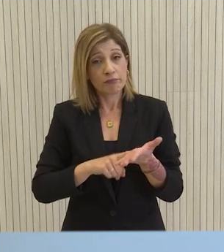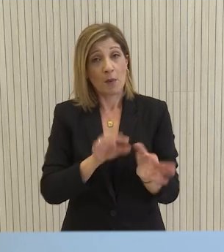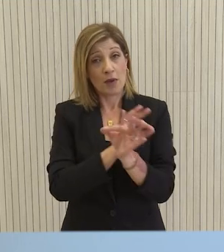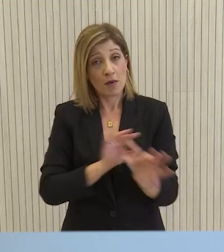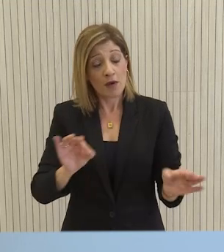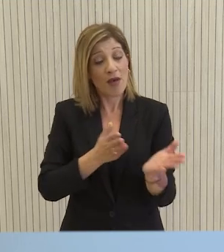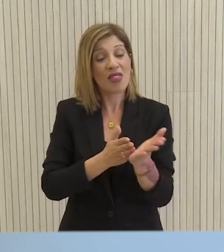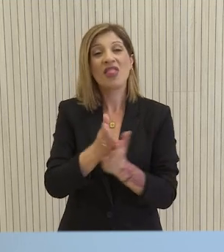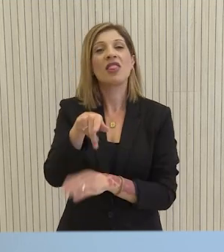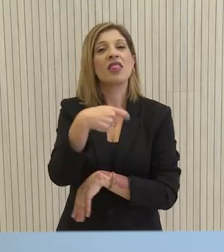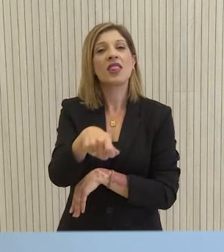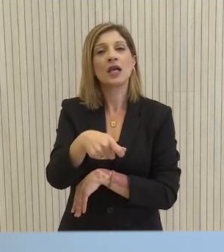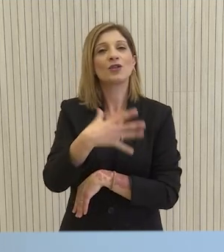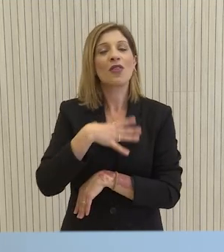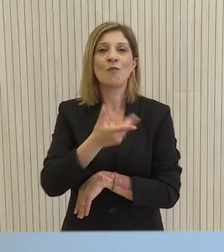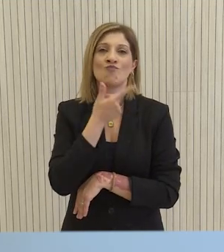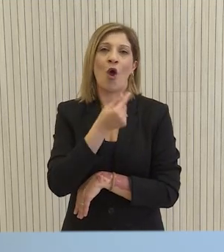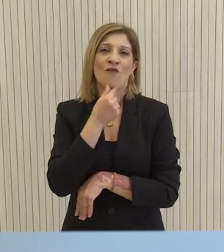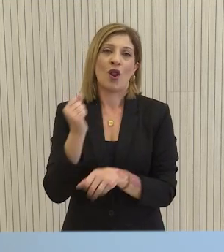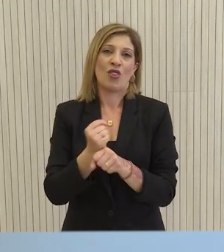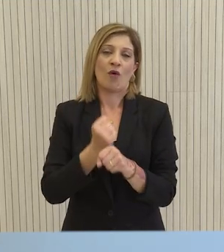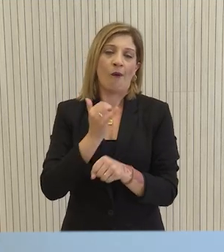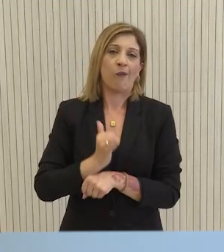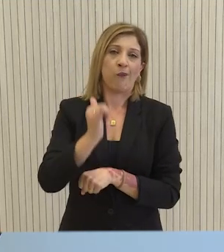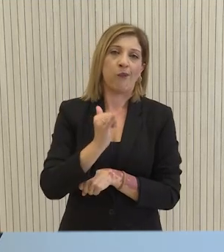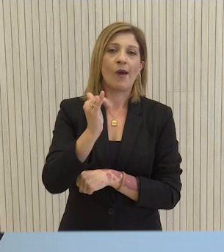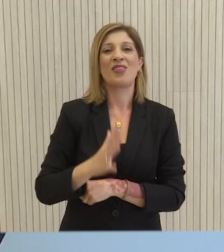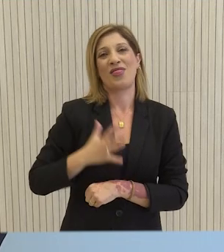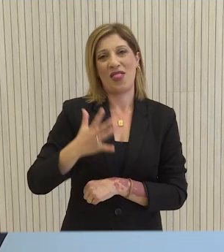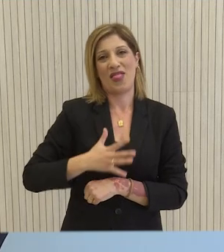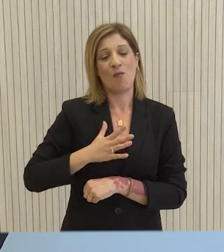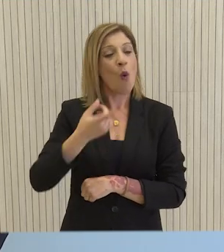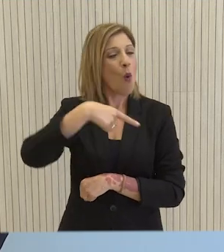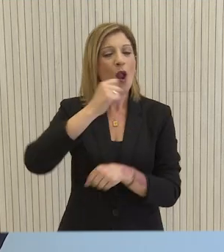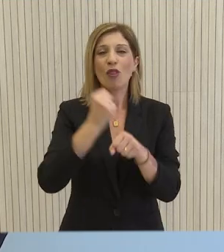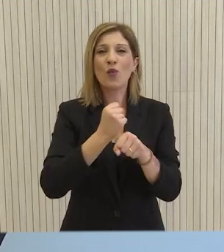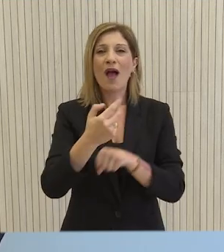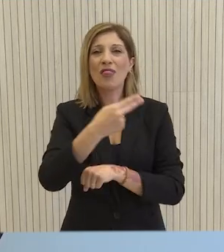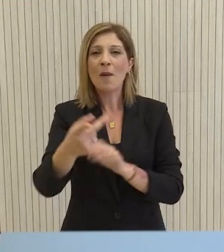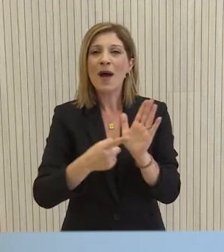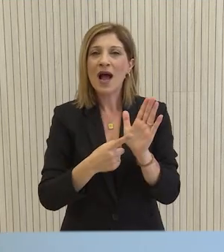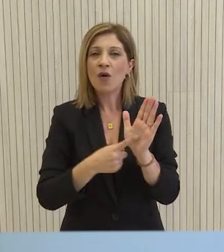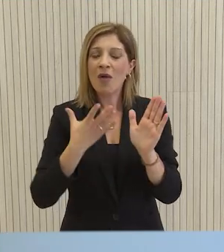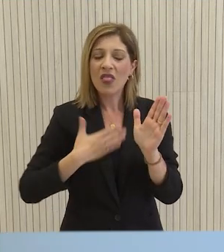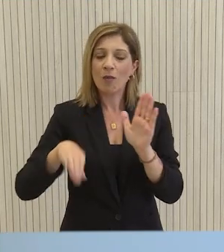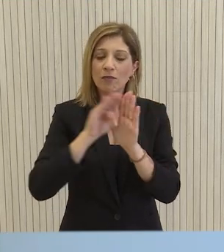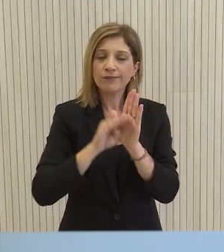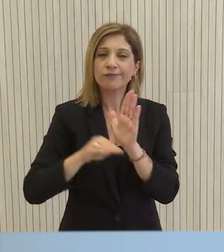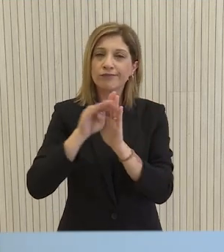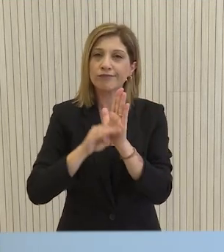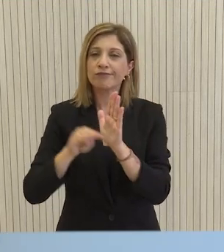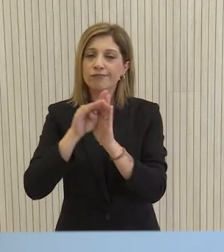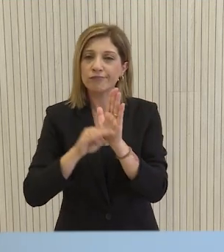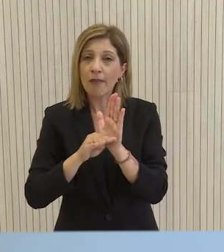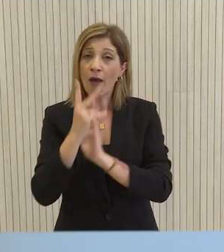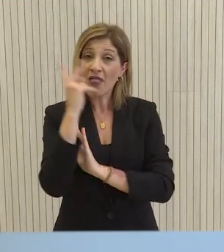σύστημα δικαιοσύνης που θα διευκολύνει την εκτέλεση της αποστολής όλων όσοι υπηρετούν τον νόμο. Ένα σύστημα δικαιοσύνης το οποίο πρωτίστως θα